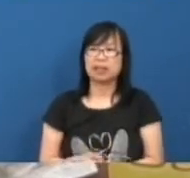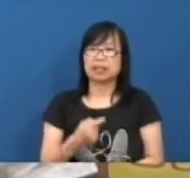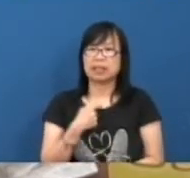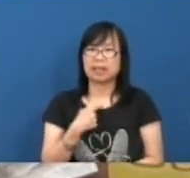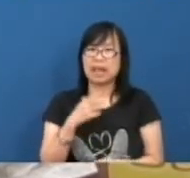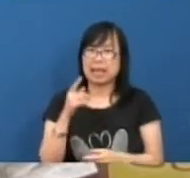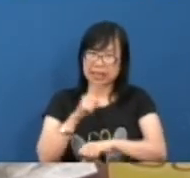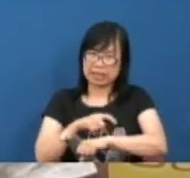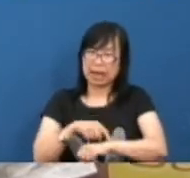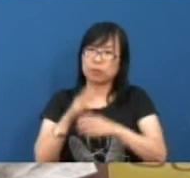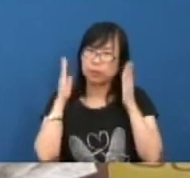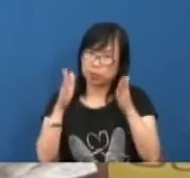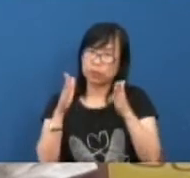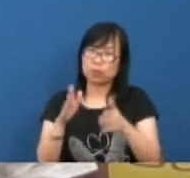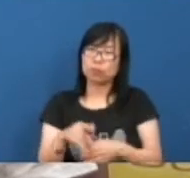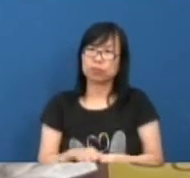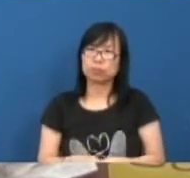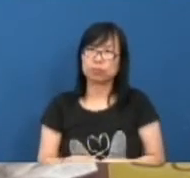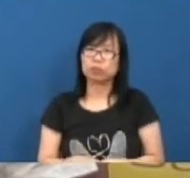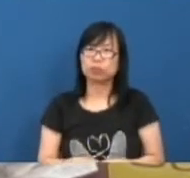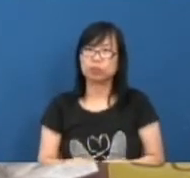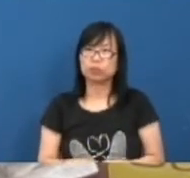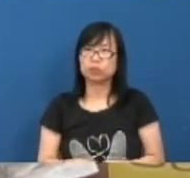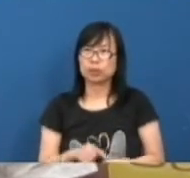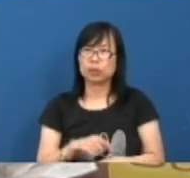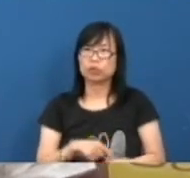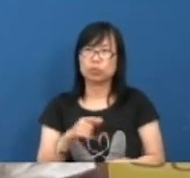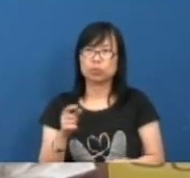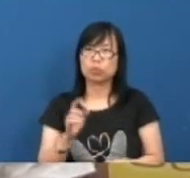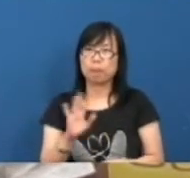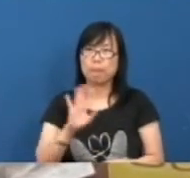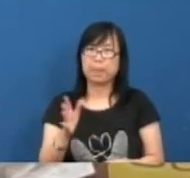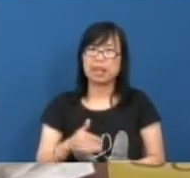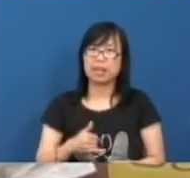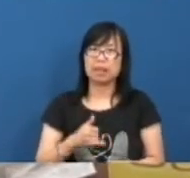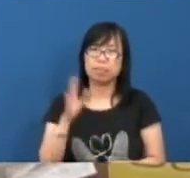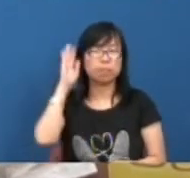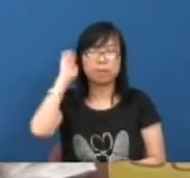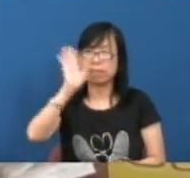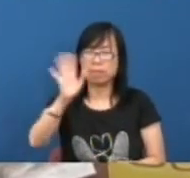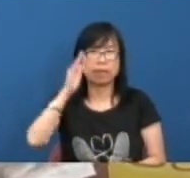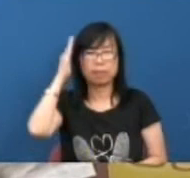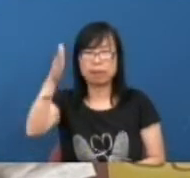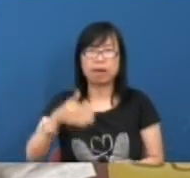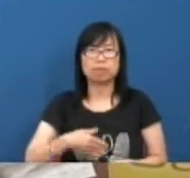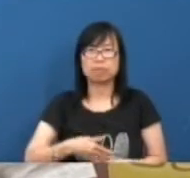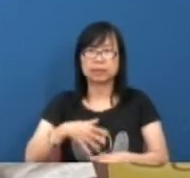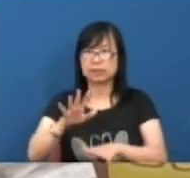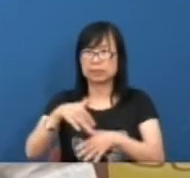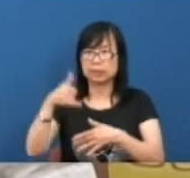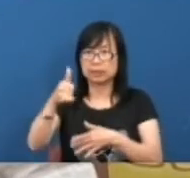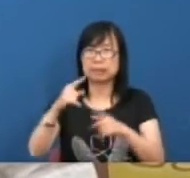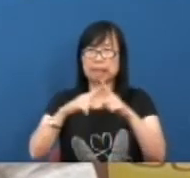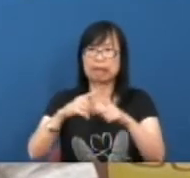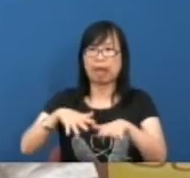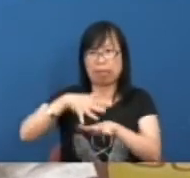就係滿啦，即係佢特首咁樣，即係所以咧就可能唔想俾咁多人上街啦，呢個可能都係其中一個因素啦。就講一講透露少